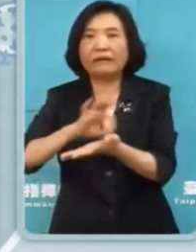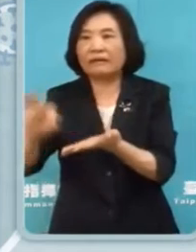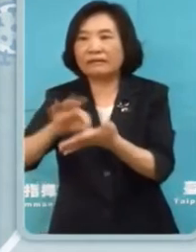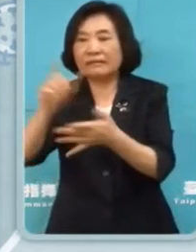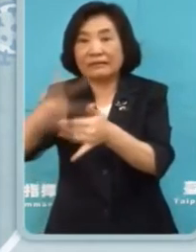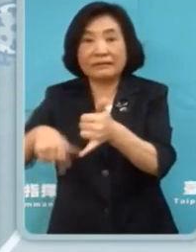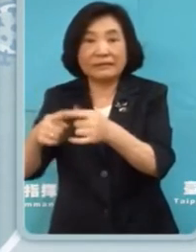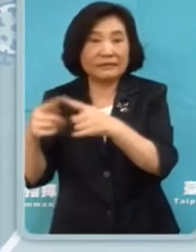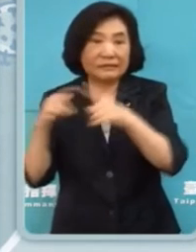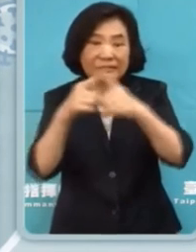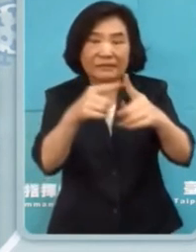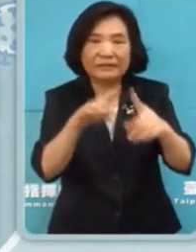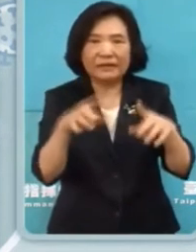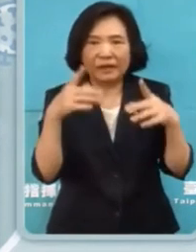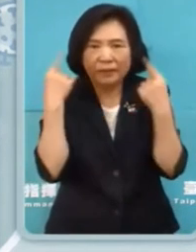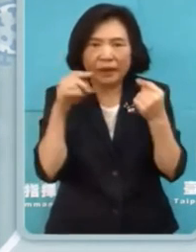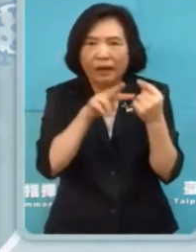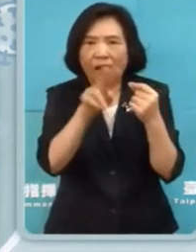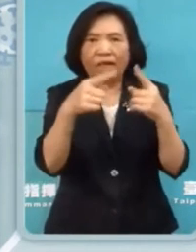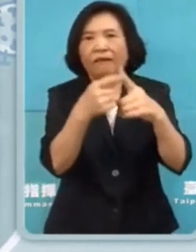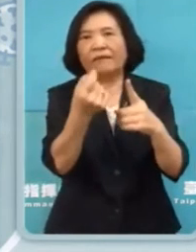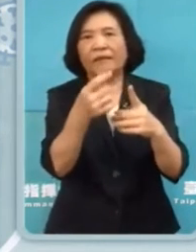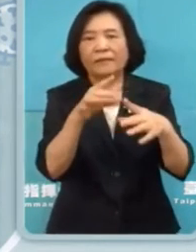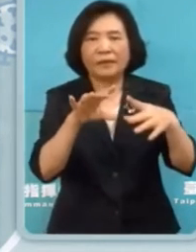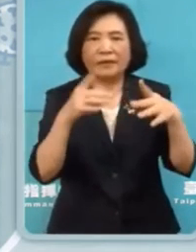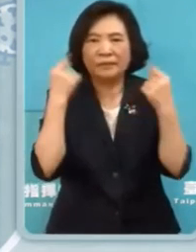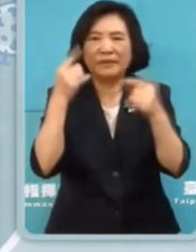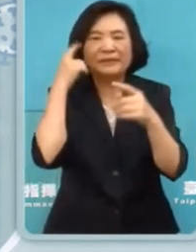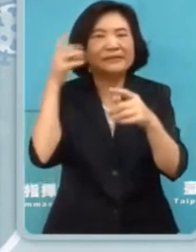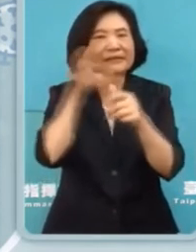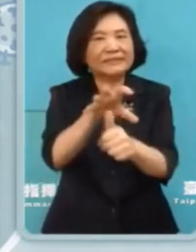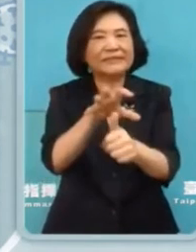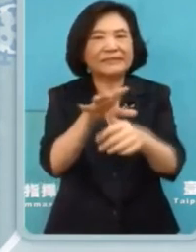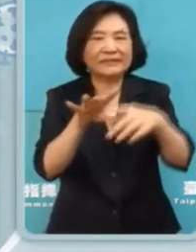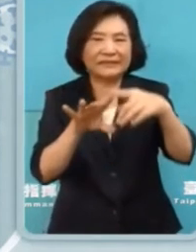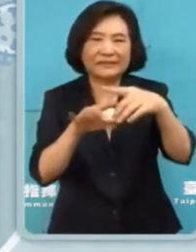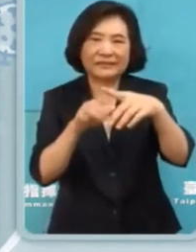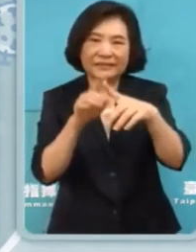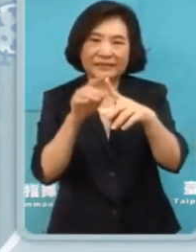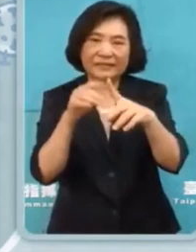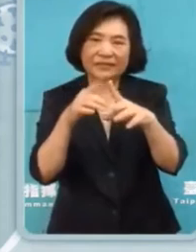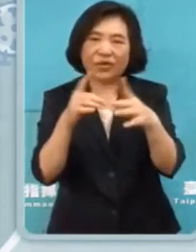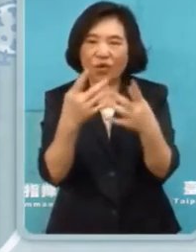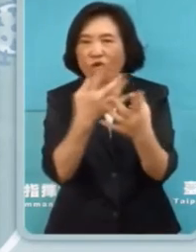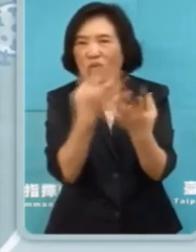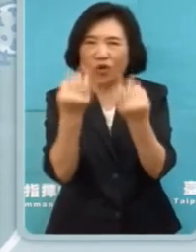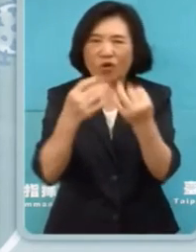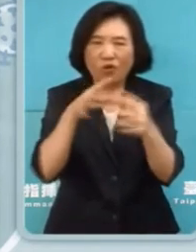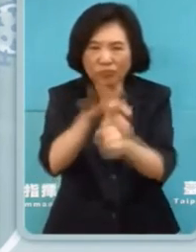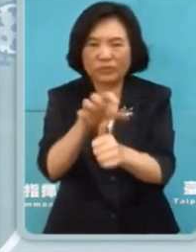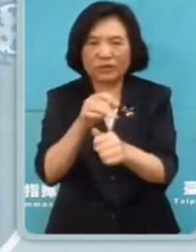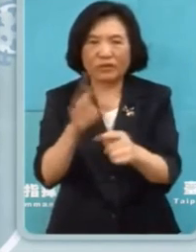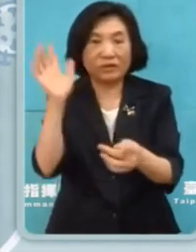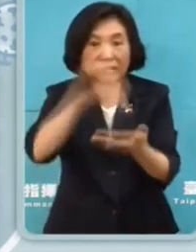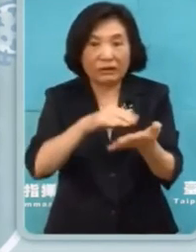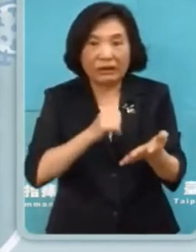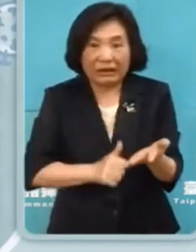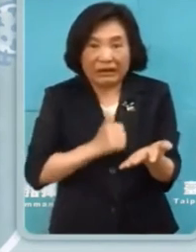先的 50% 的以下，本来是限制说一个人数后来根本就没有达到。